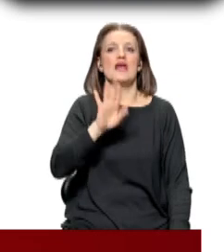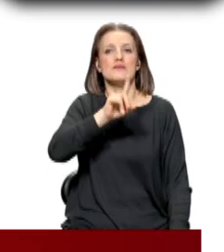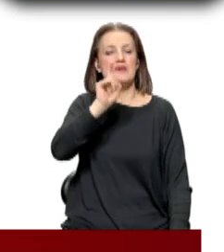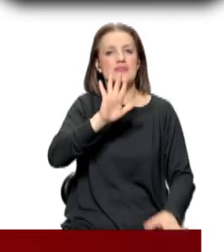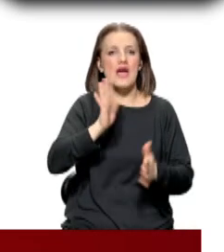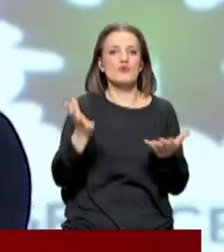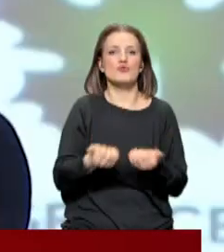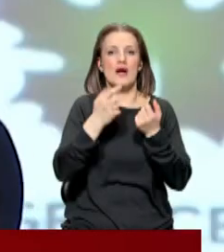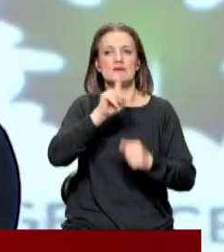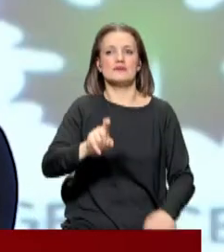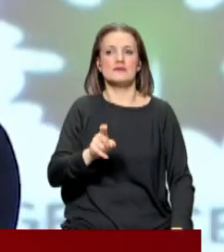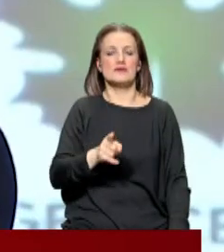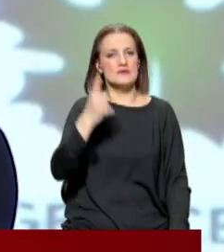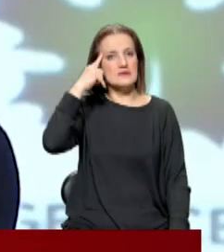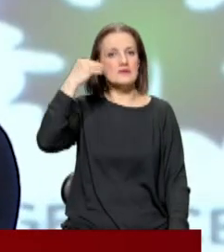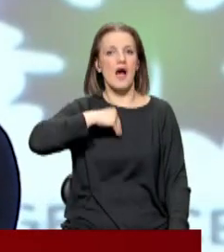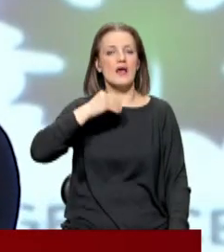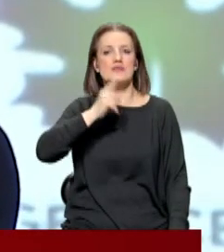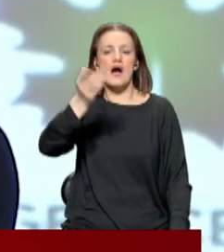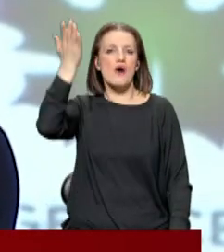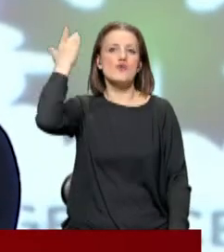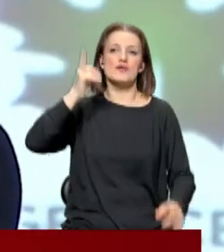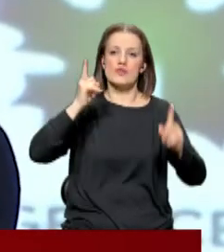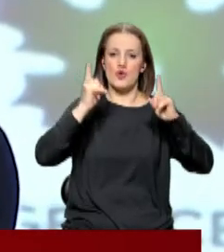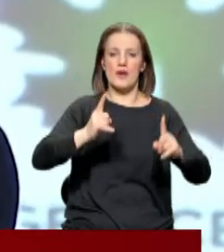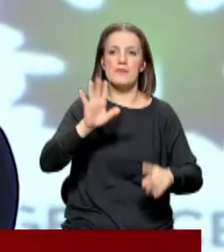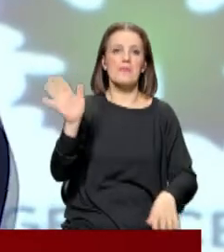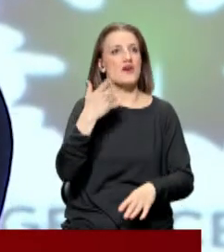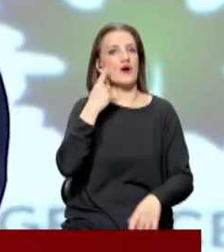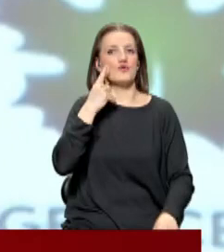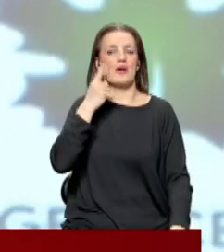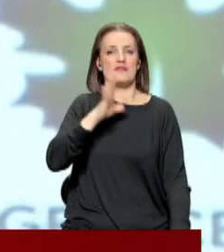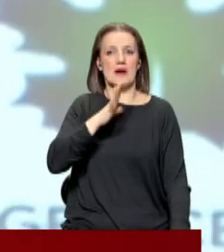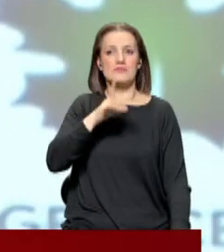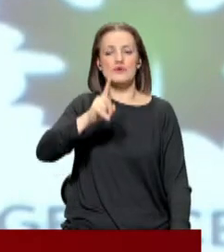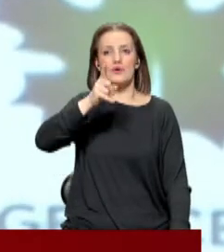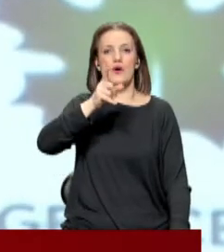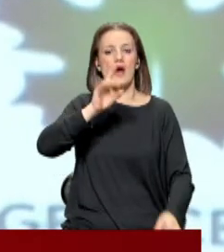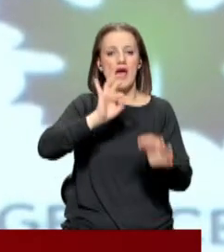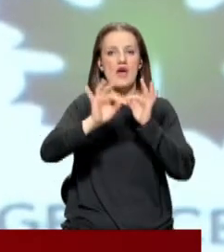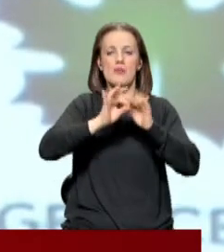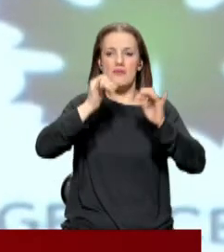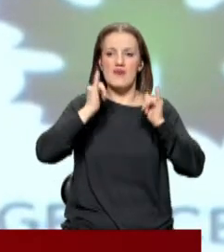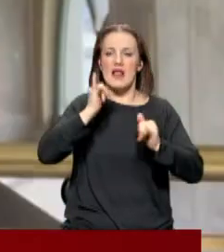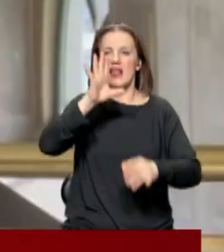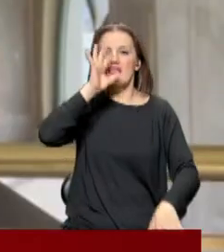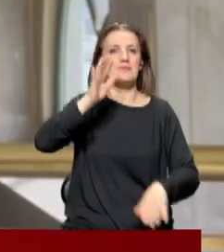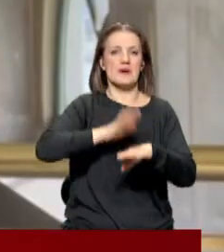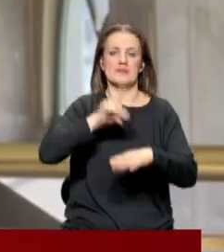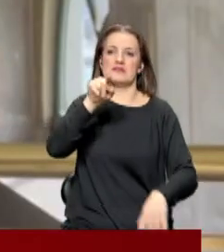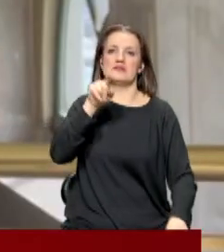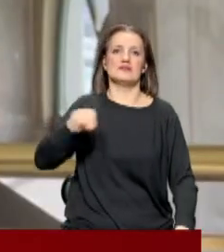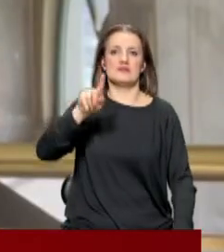Neyi kurtardınız? Sanki daha önceki dönemde başka bir hükümet vardı. Bu ülkeyi ekonomik felakete siz sürüklediniz.